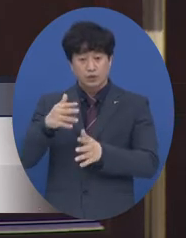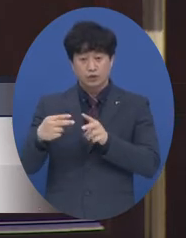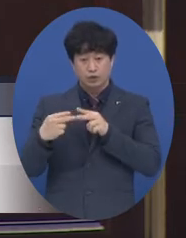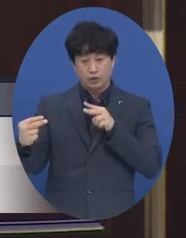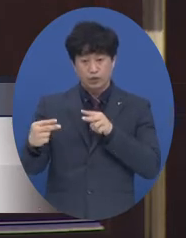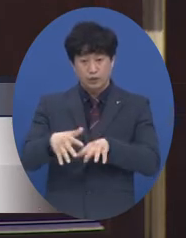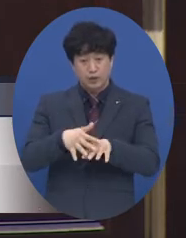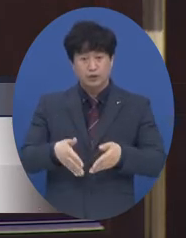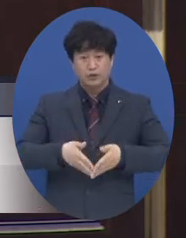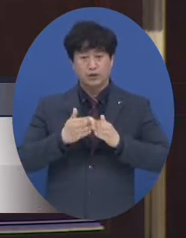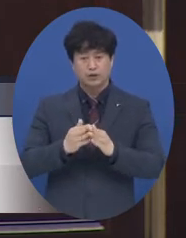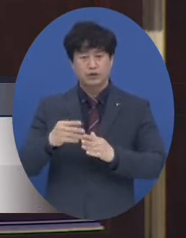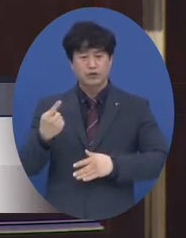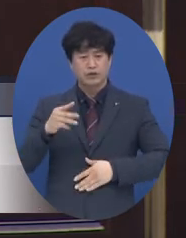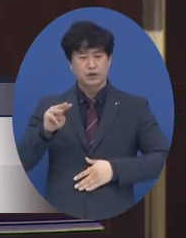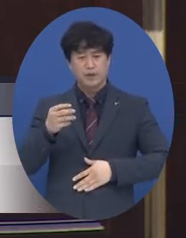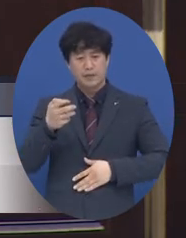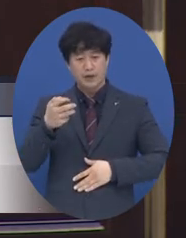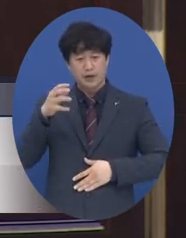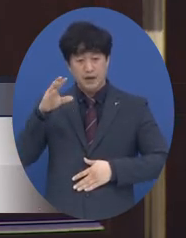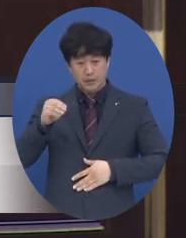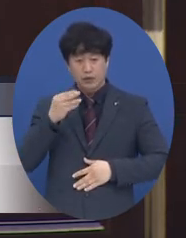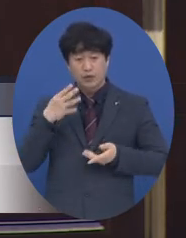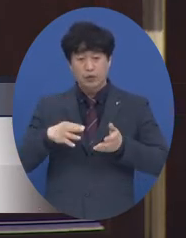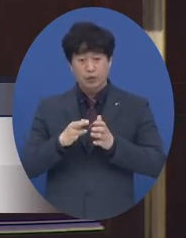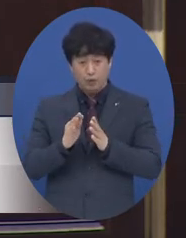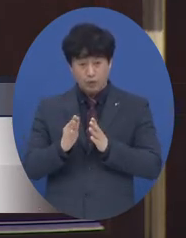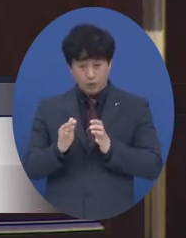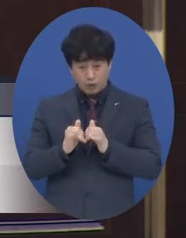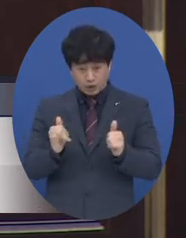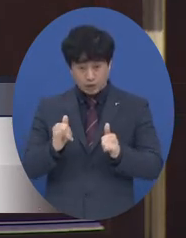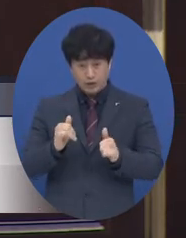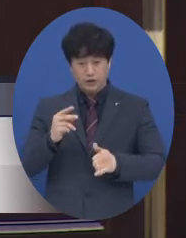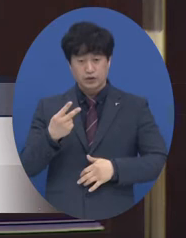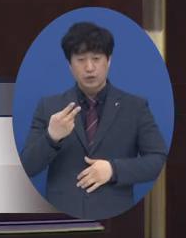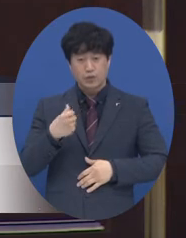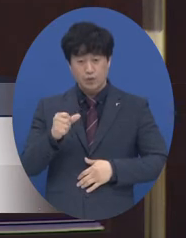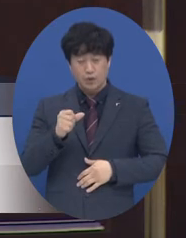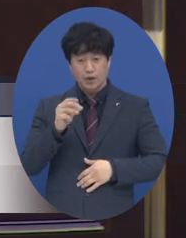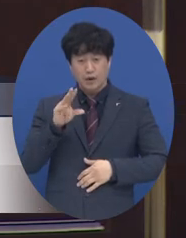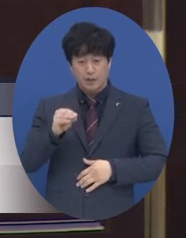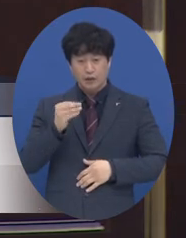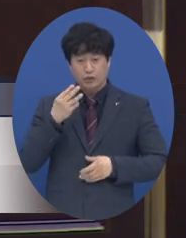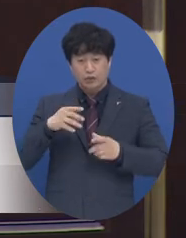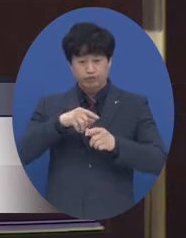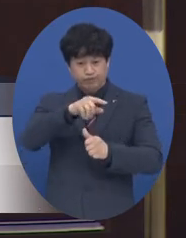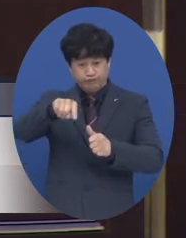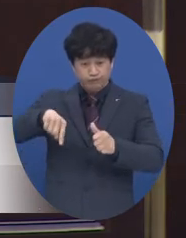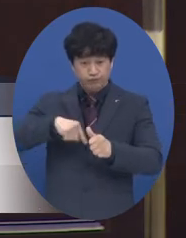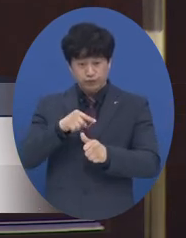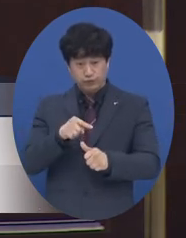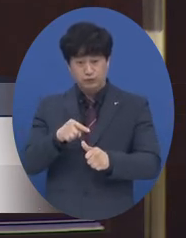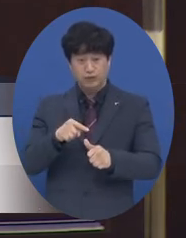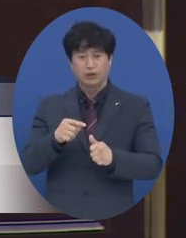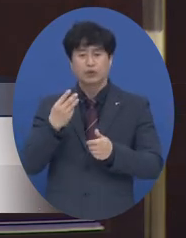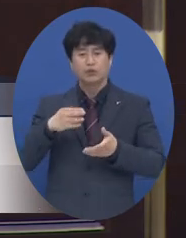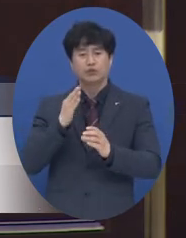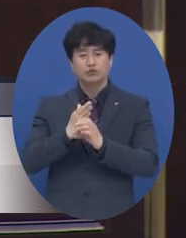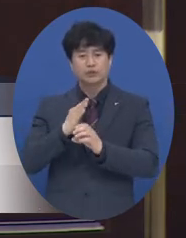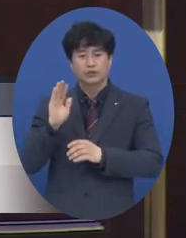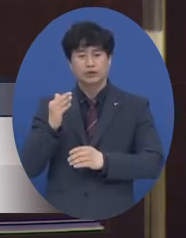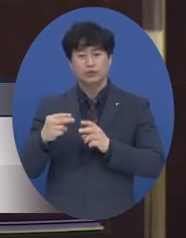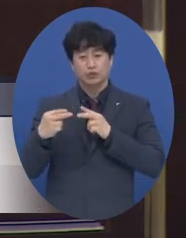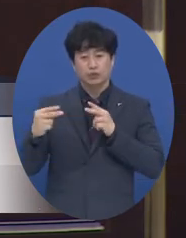380만 경기도와 2500만 의 수도권 테두리에서 경기도가 중심이 되는 철도 시대를